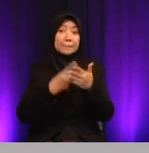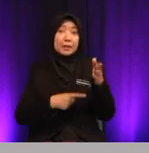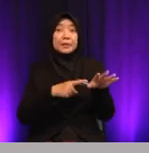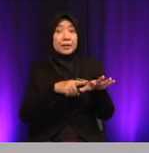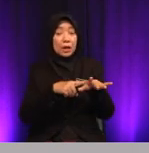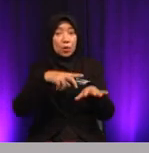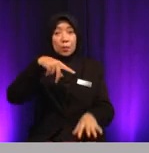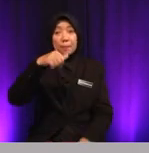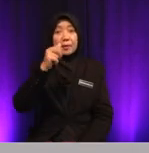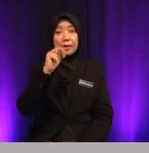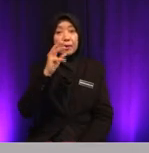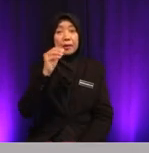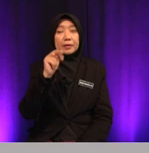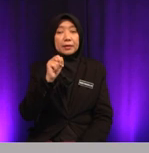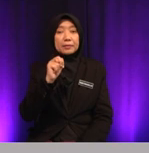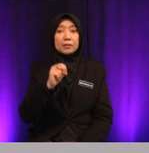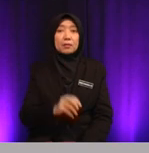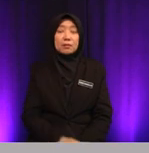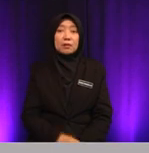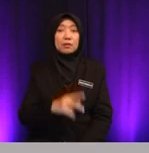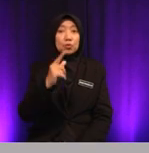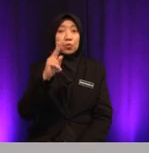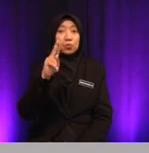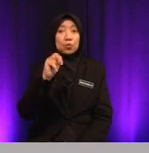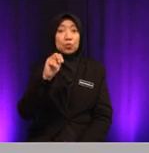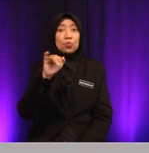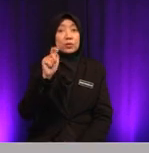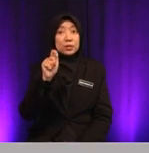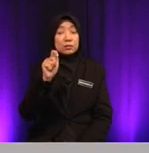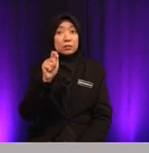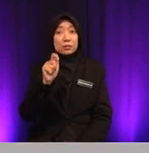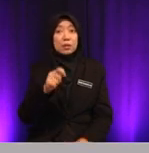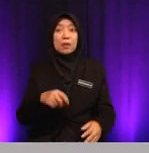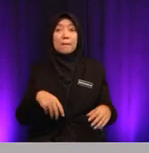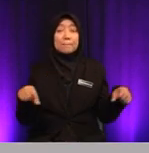kunyit kalau kita masak nasi ayam kampung kita bekunya tangan kita